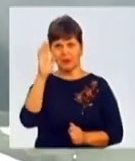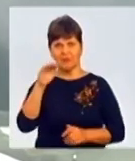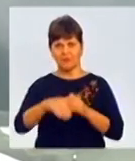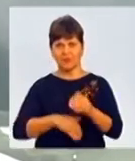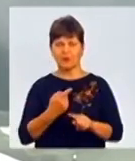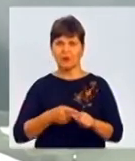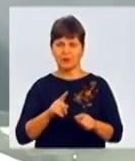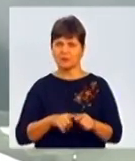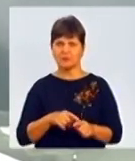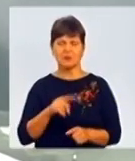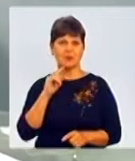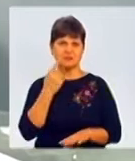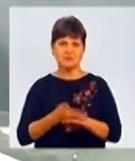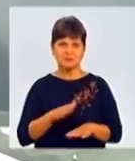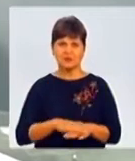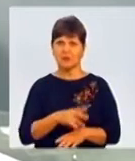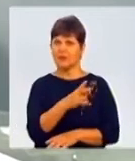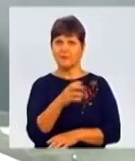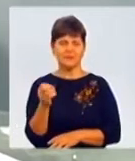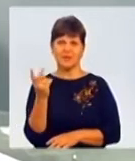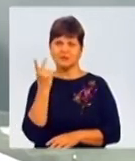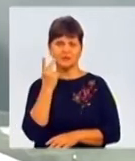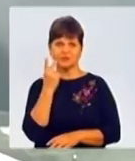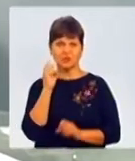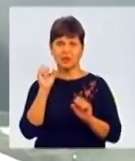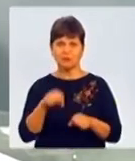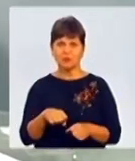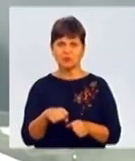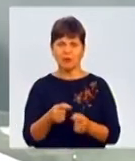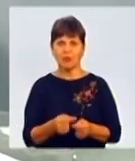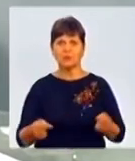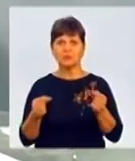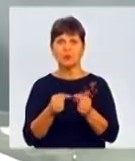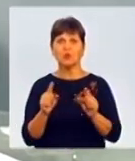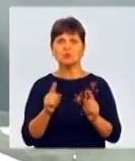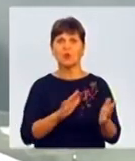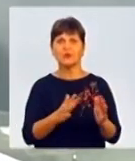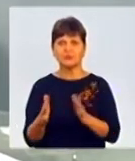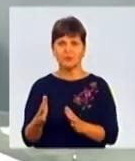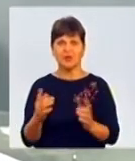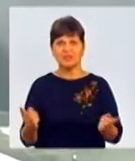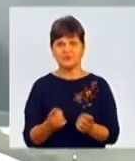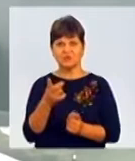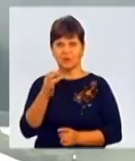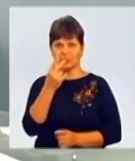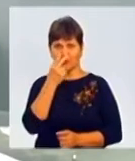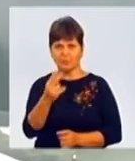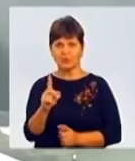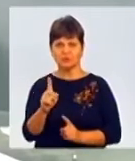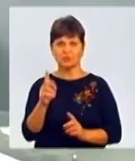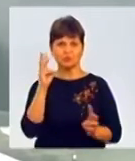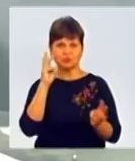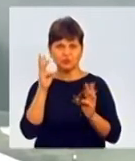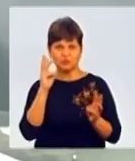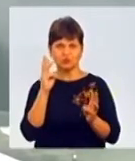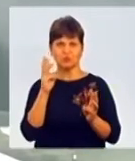складно. Не завжди можна і визначити, що відбувається з людиною. Ми зазвичай бачимо у фільмах, коли шум, крики, йдіть